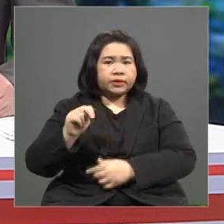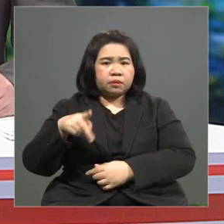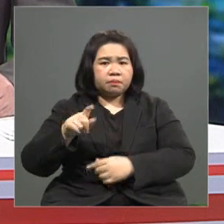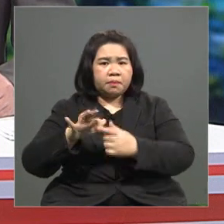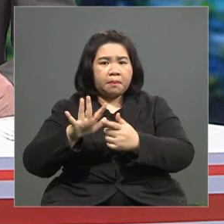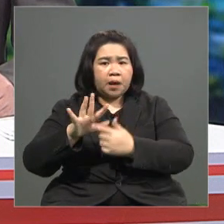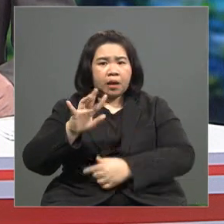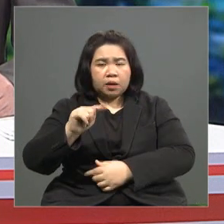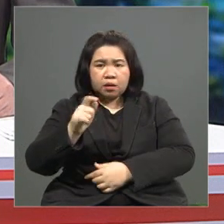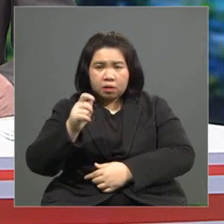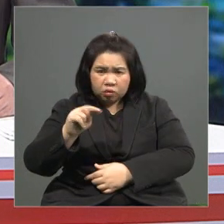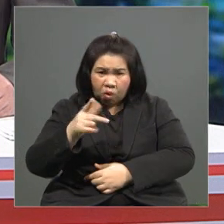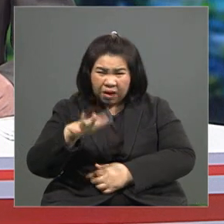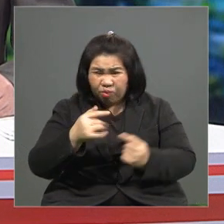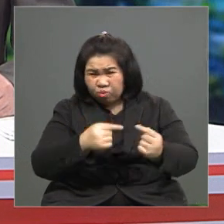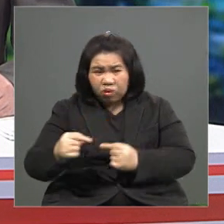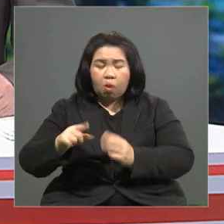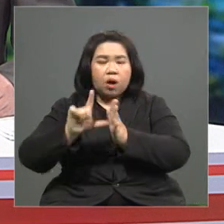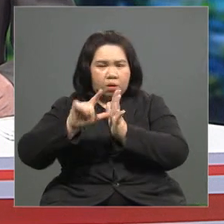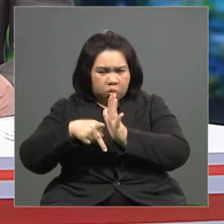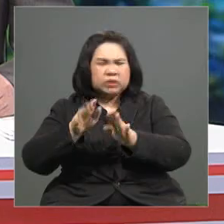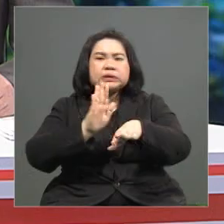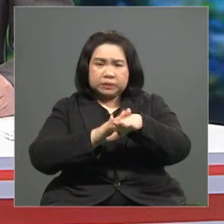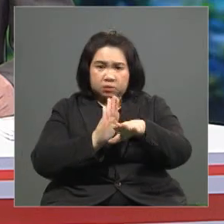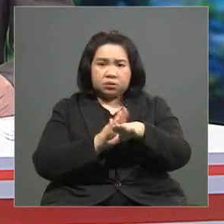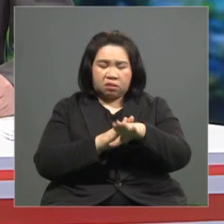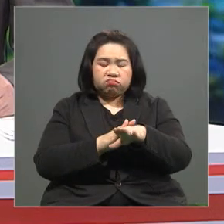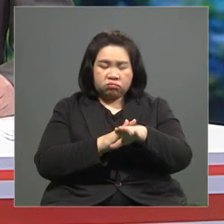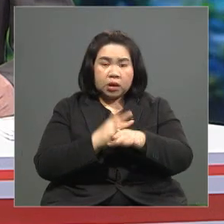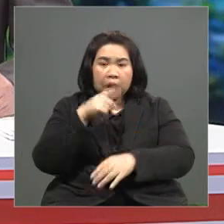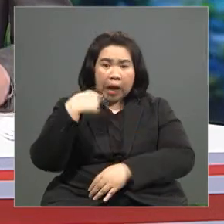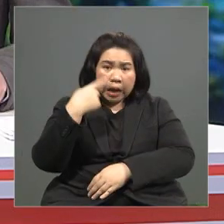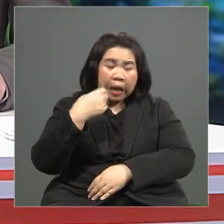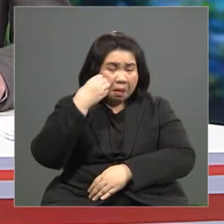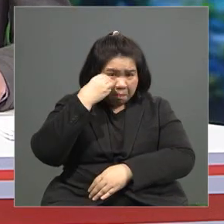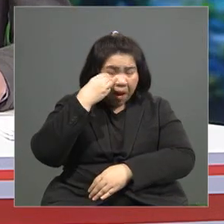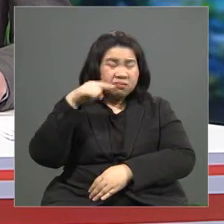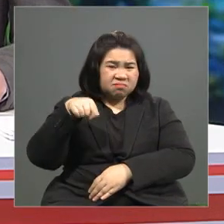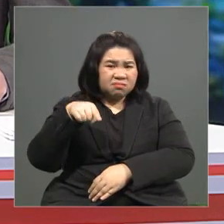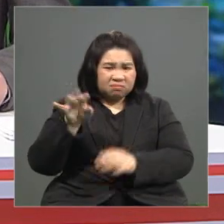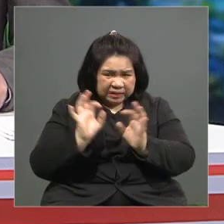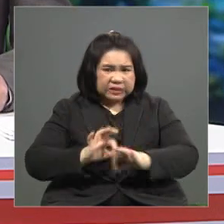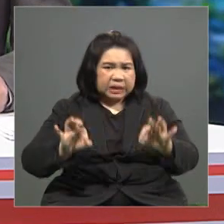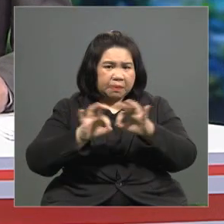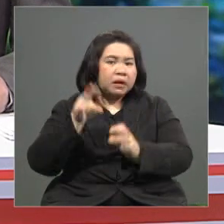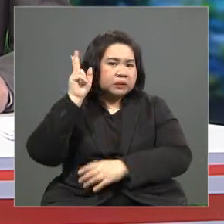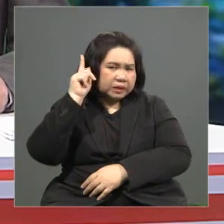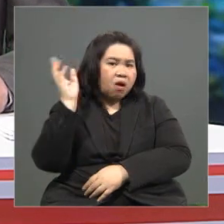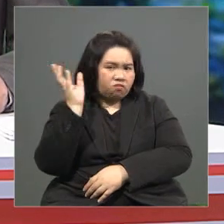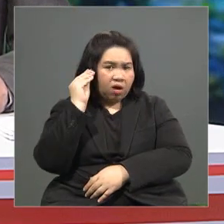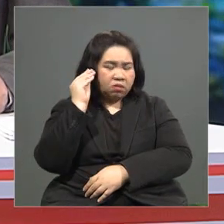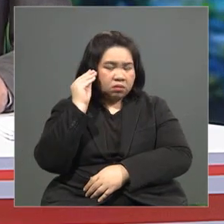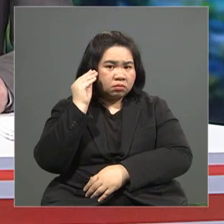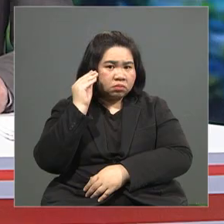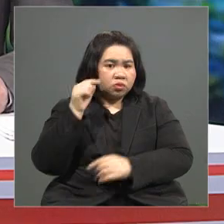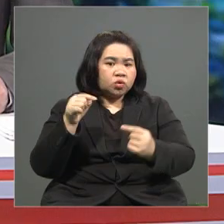ไปต่อที่จังหวัดลำพูนเพราะฉะนั้นเตือนพี่น้องประชาชนที่จะรับน้ำต่อไปต้องฟังคำเตือนจากในส่วนของหน่วยงานราช